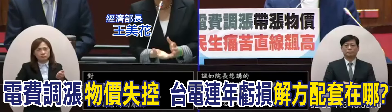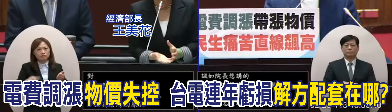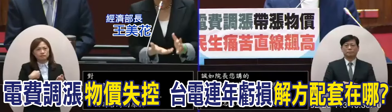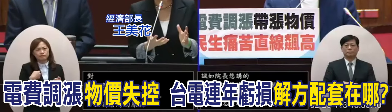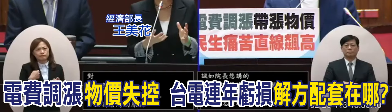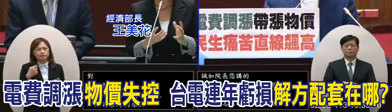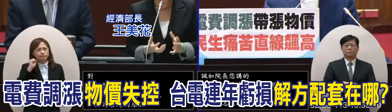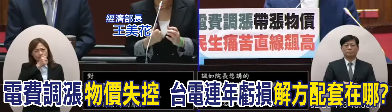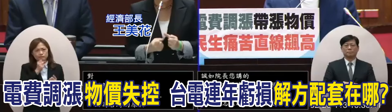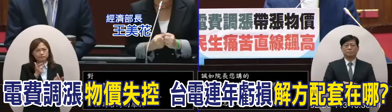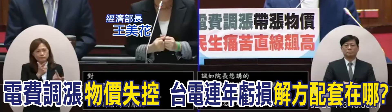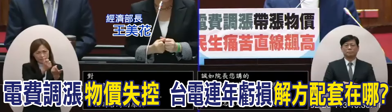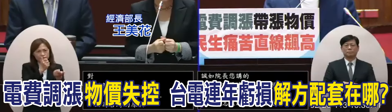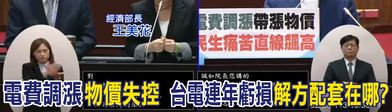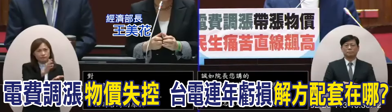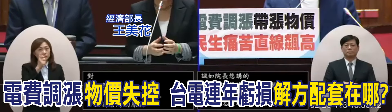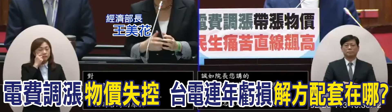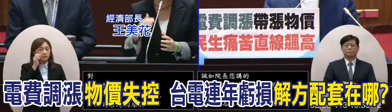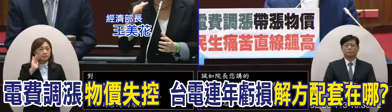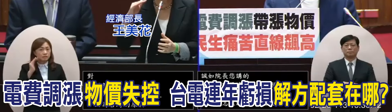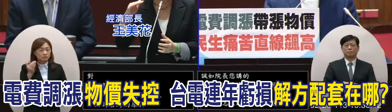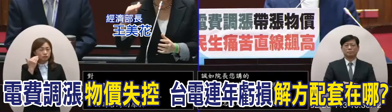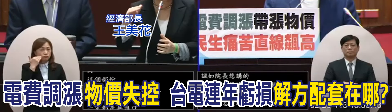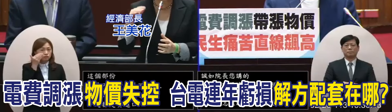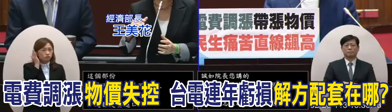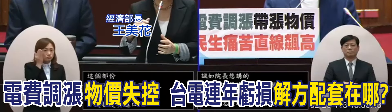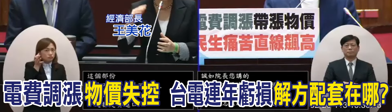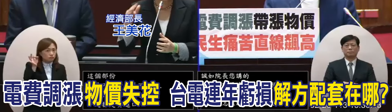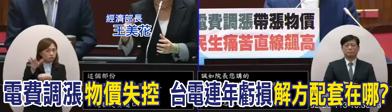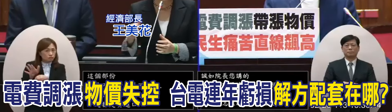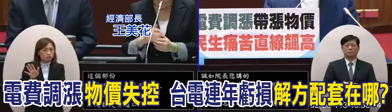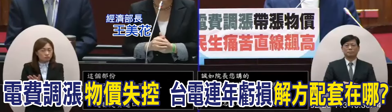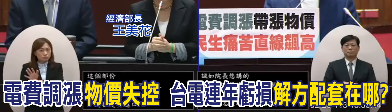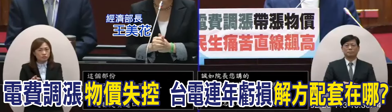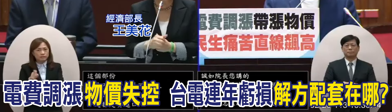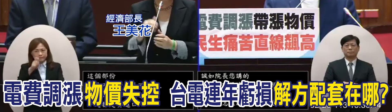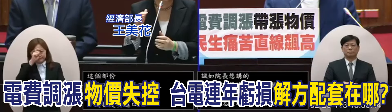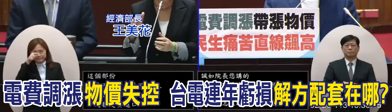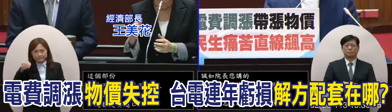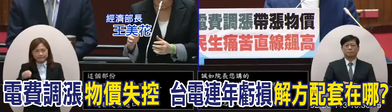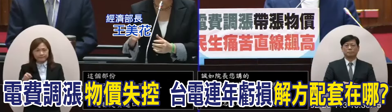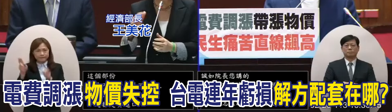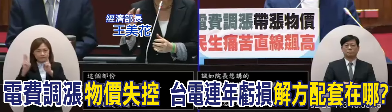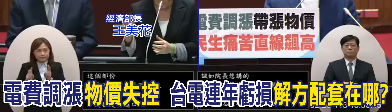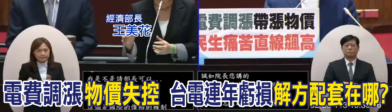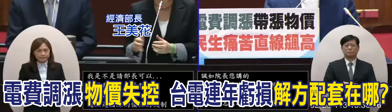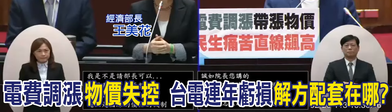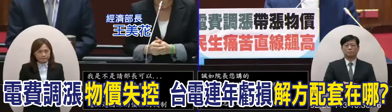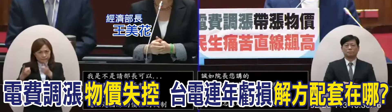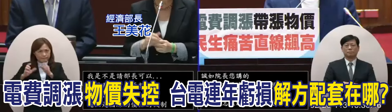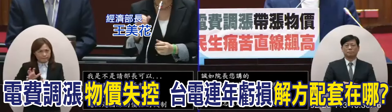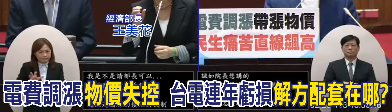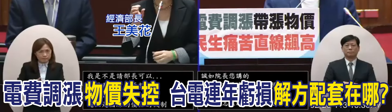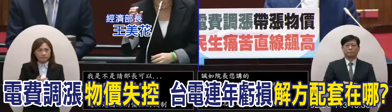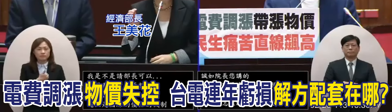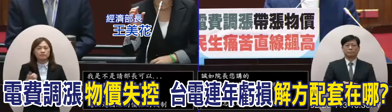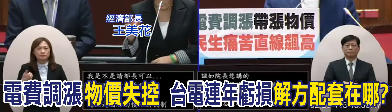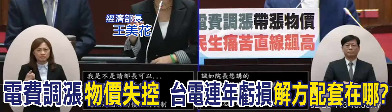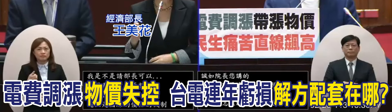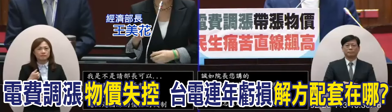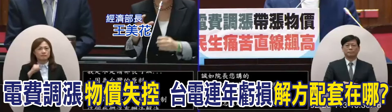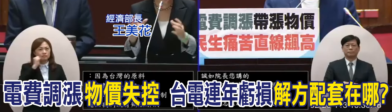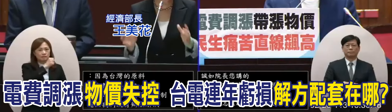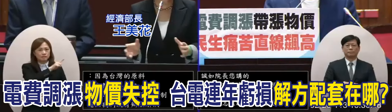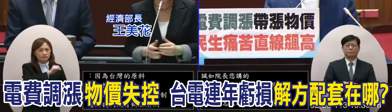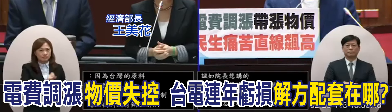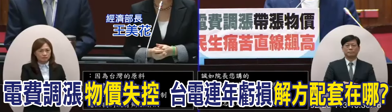是用政府的补贴确实可以让电价不要涨这么多。那台湾的这个物价的这个